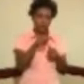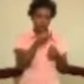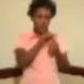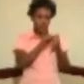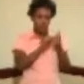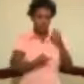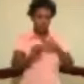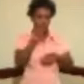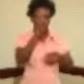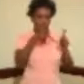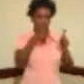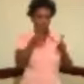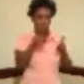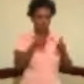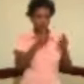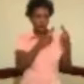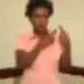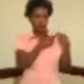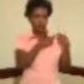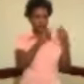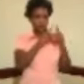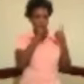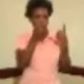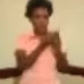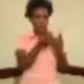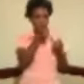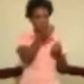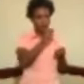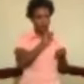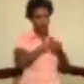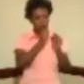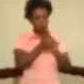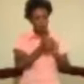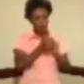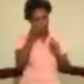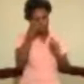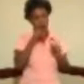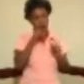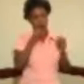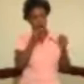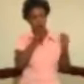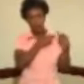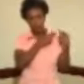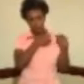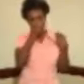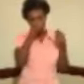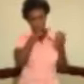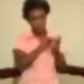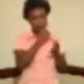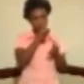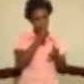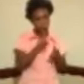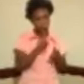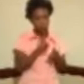comme quand je fais campagne, c'est pas tout côté moi qui vais me prendre problème zone, non, il faut que je me fasse des recherches, que je me demande. Donc il s'agit de laisser aux